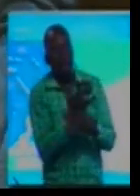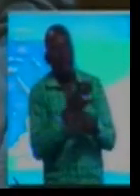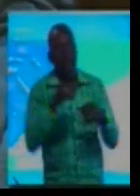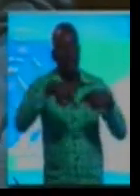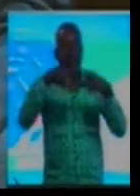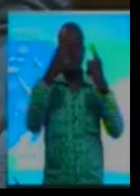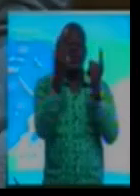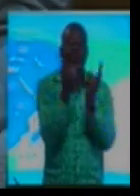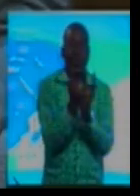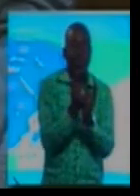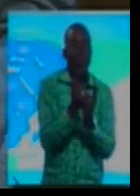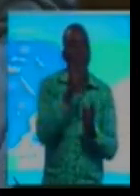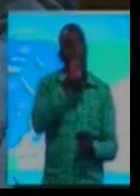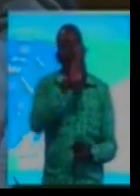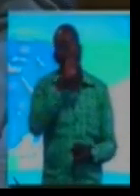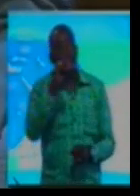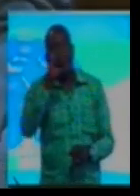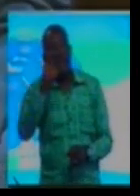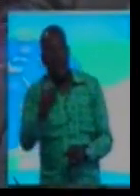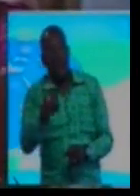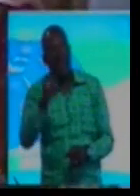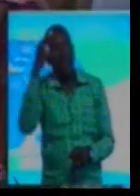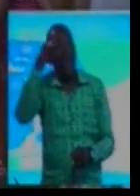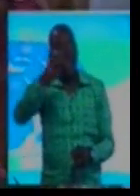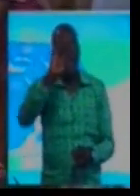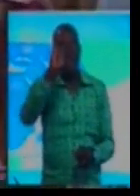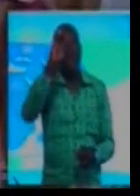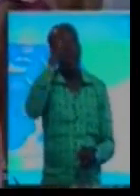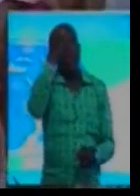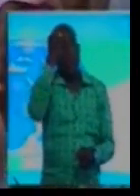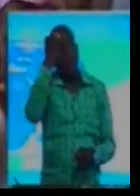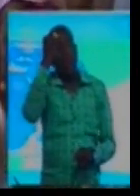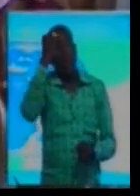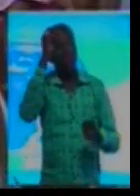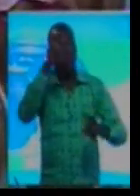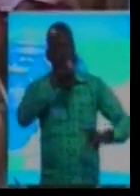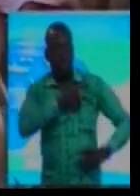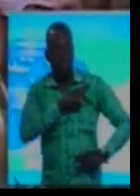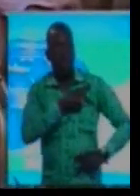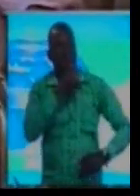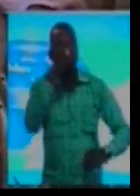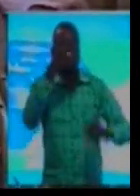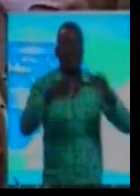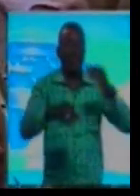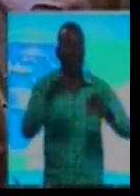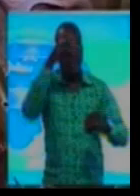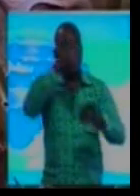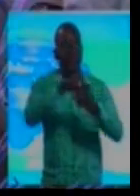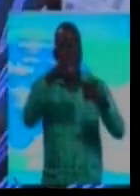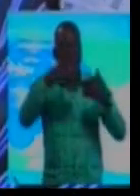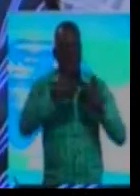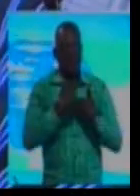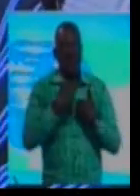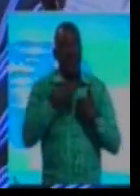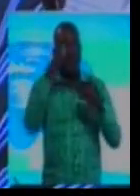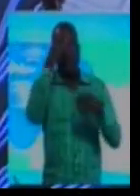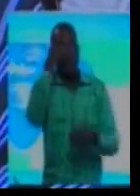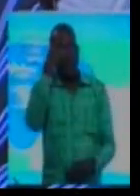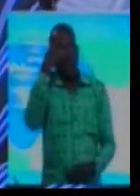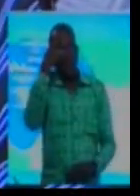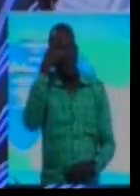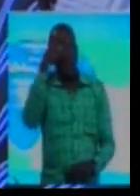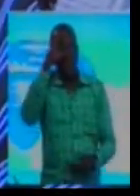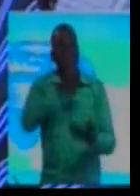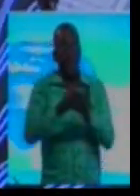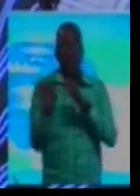d'autodéfense, les forces armées nationales et les officiers de police judiciaire pour plus d'efficience dans la collecte du renseignement. L'acte qu'on vient de